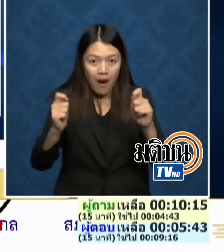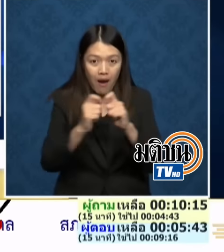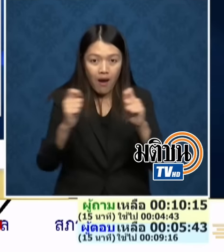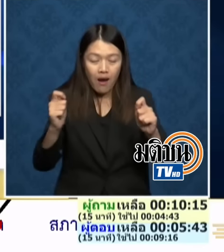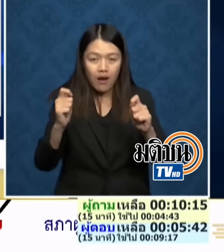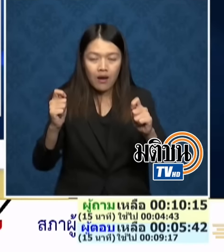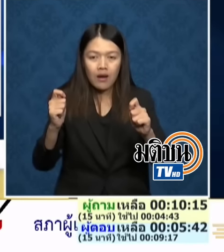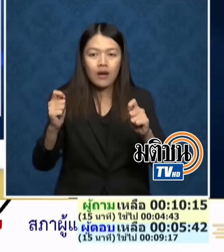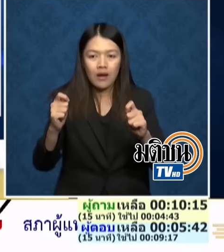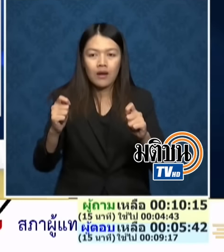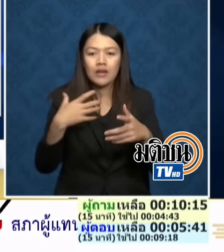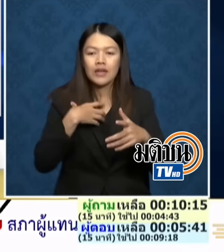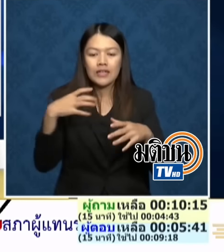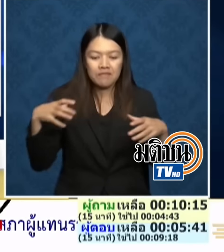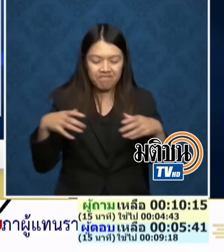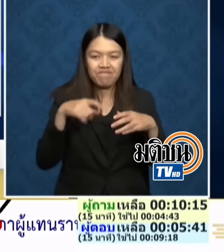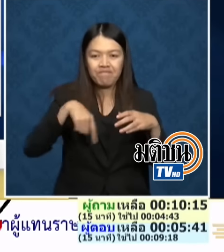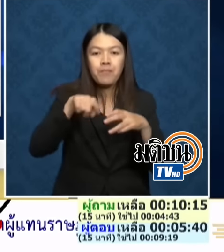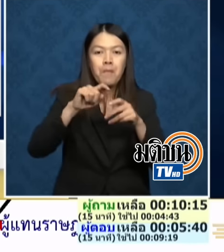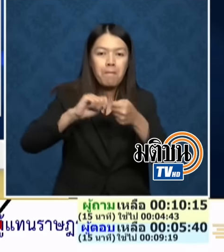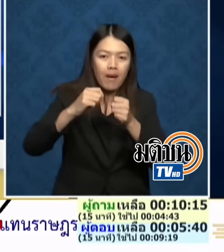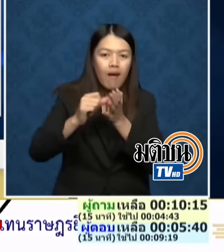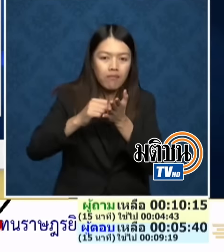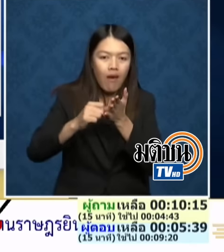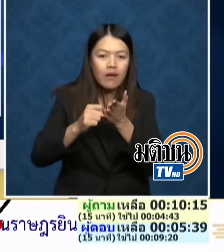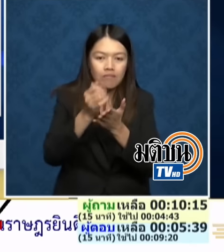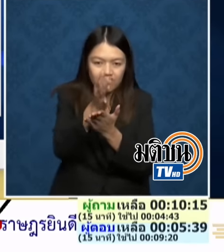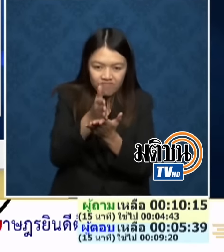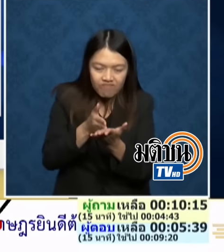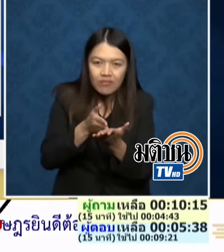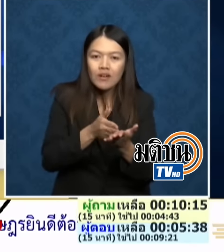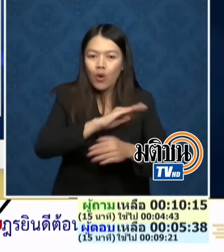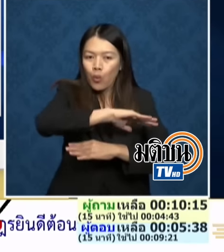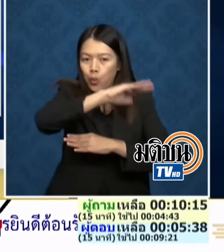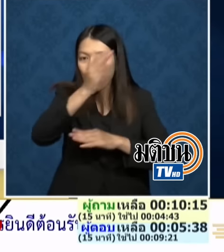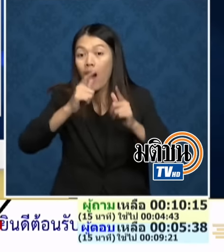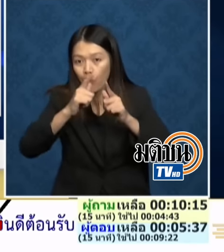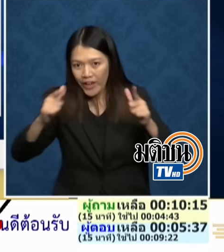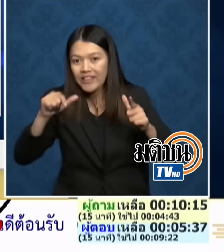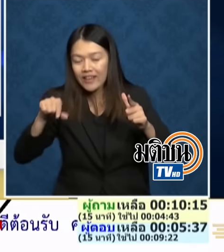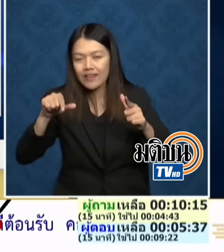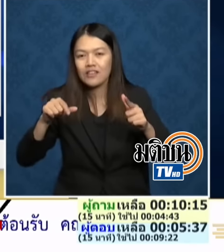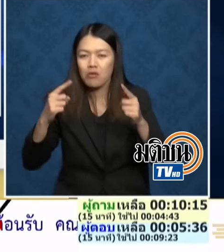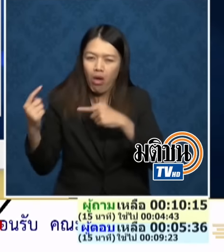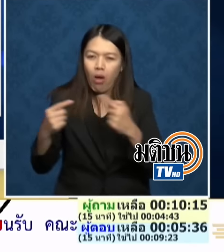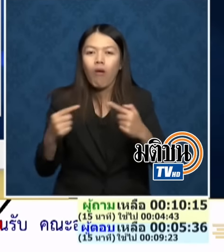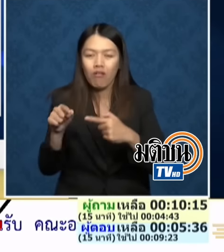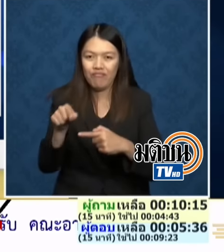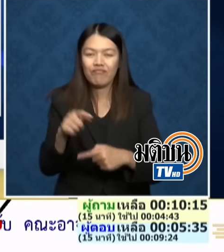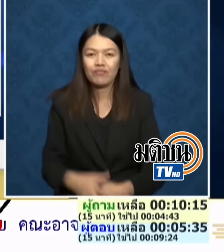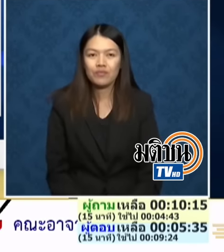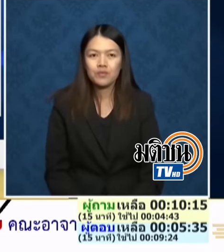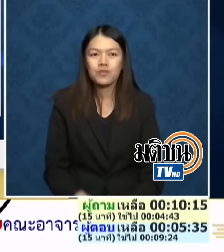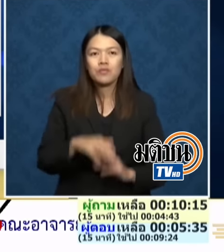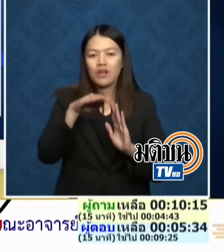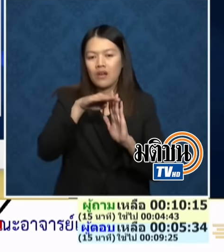ที่ตั้งขึ้นเพื่อแ้ปัหาแนวเขตทดิน แนวเขตอุธยาณเขาใหญ่ซึ่งข